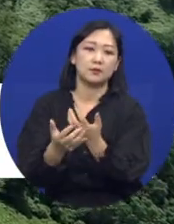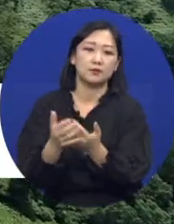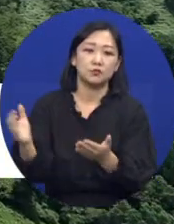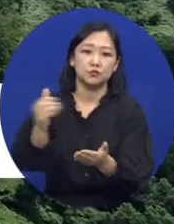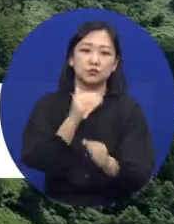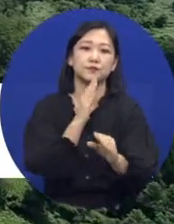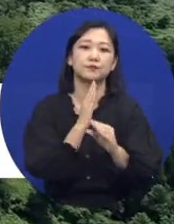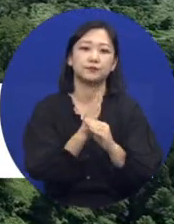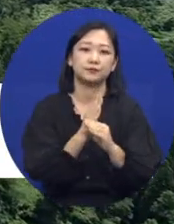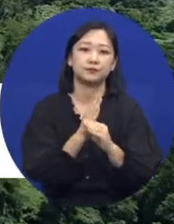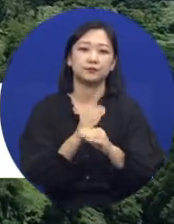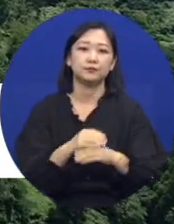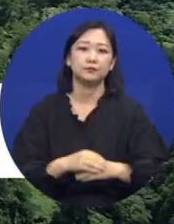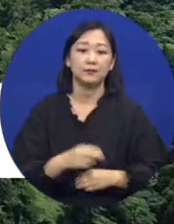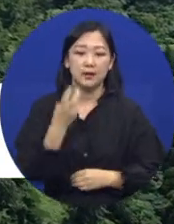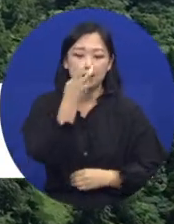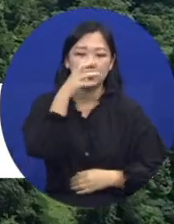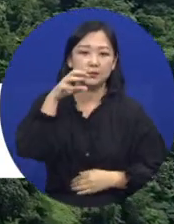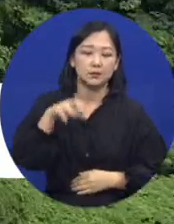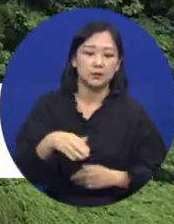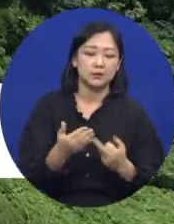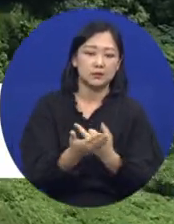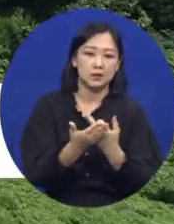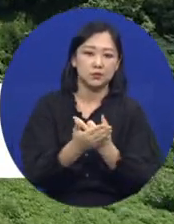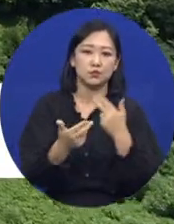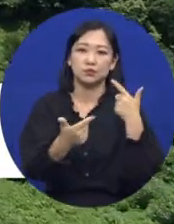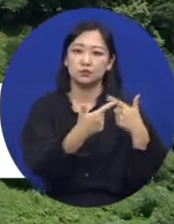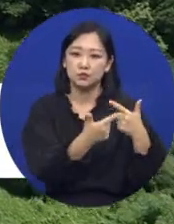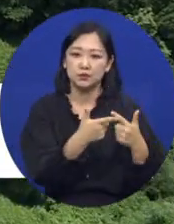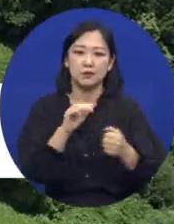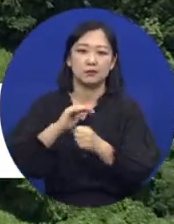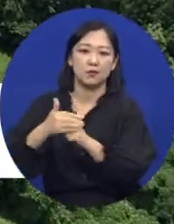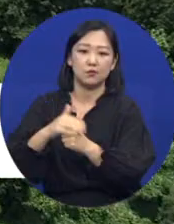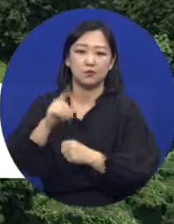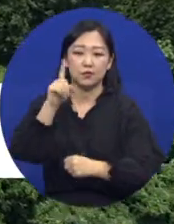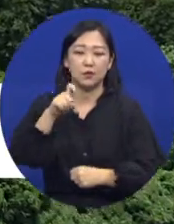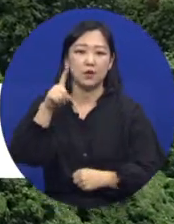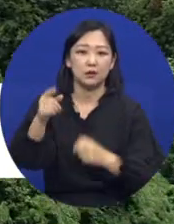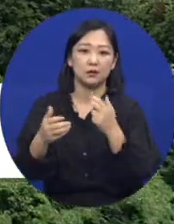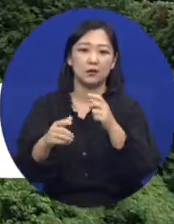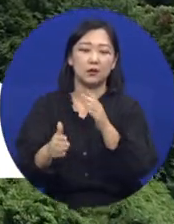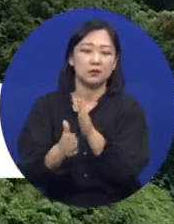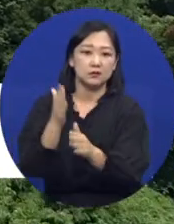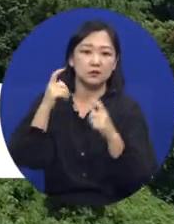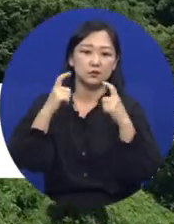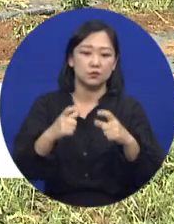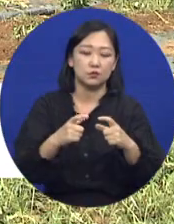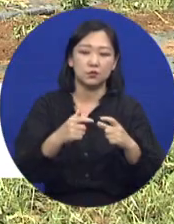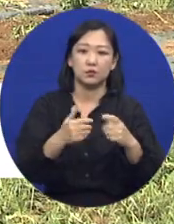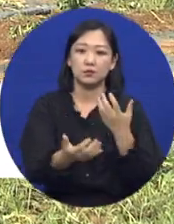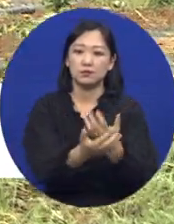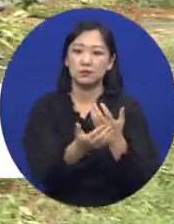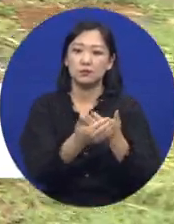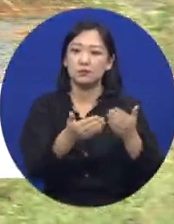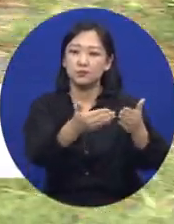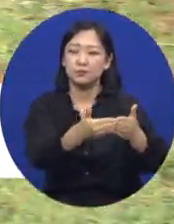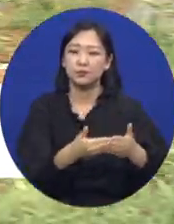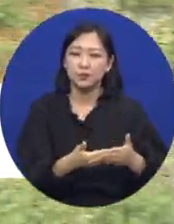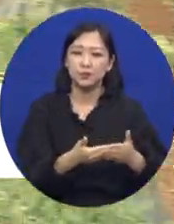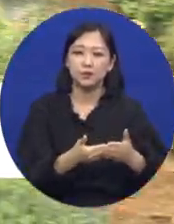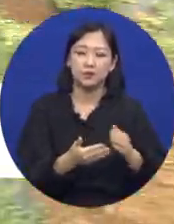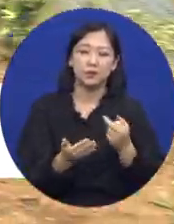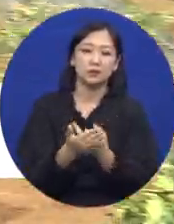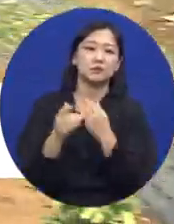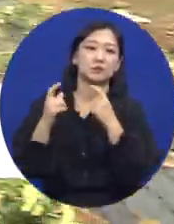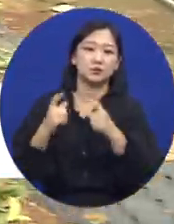있습니다. 감사원은 제주와 부산, 대구 등 11개 시도에 자료 제출을 요구했는데 제주 지역은